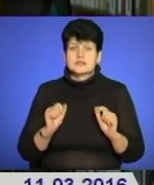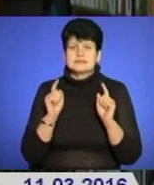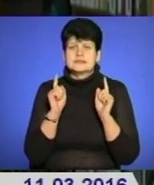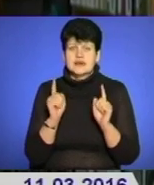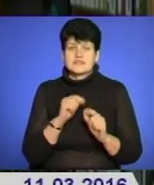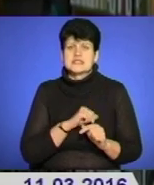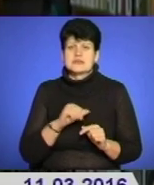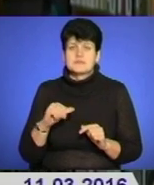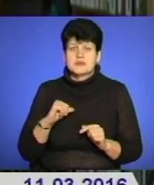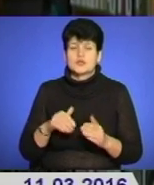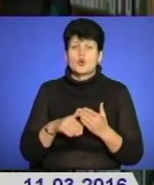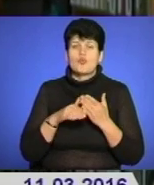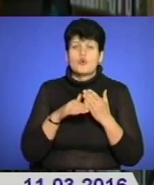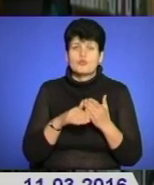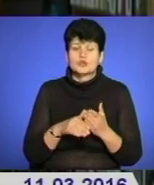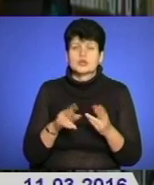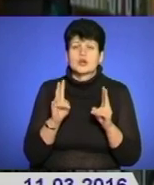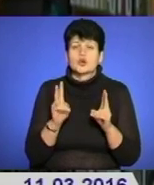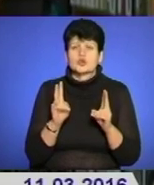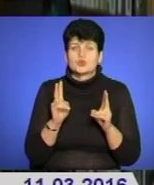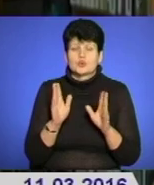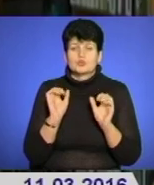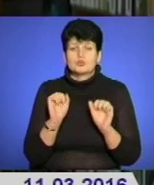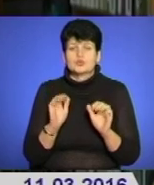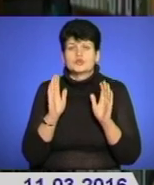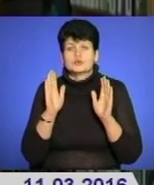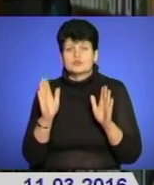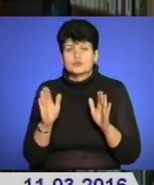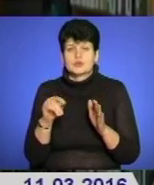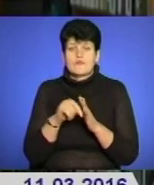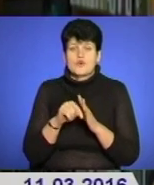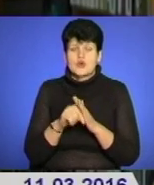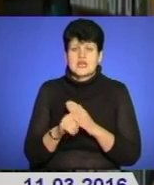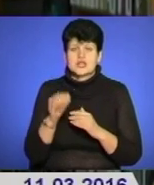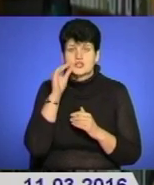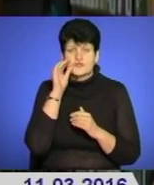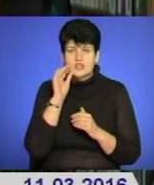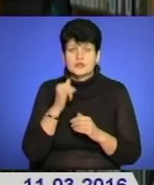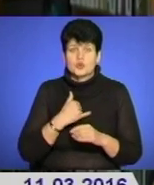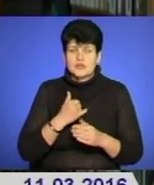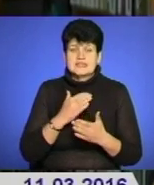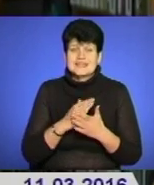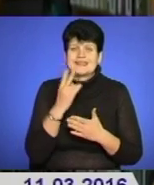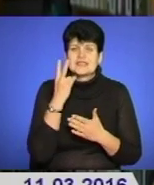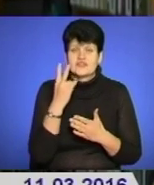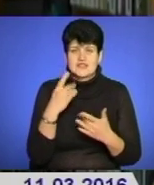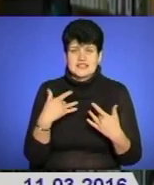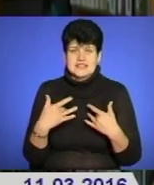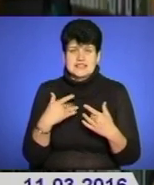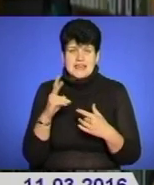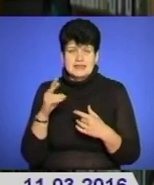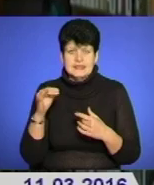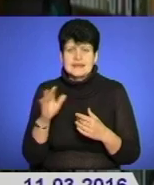самі допомогти нам, хто може бути у ролі Шевченка. У нас є дві сценки такі, і саме